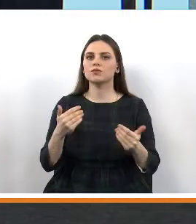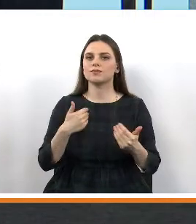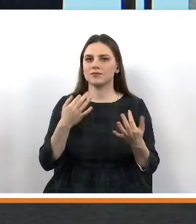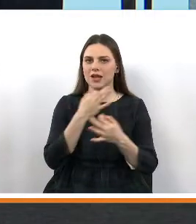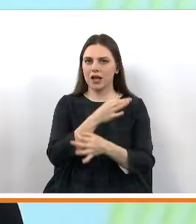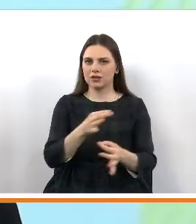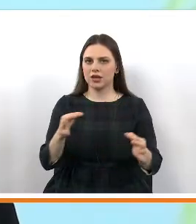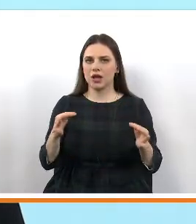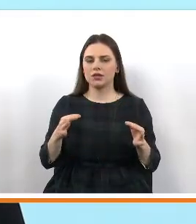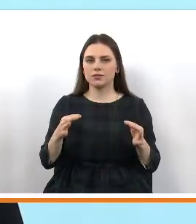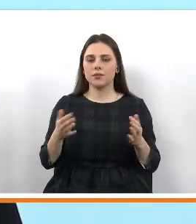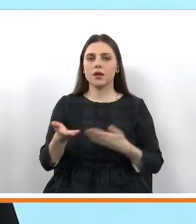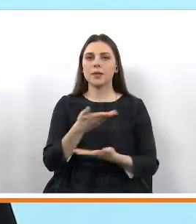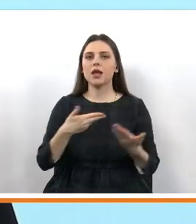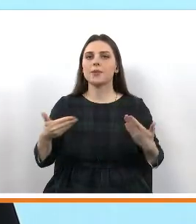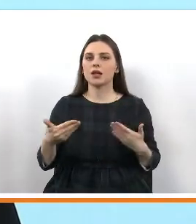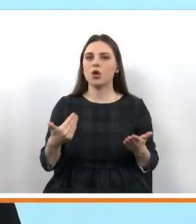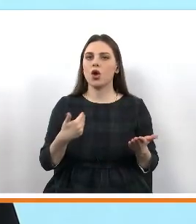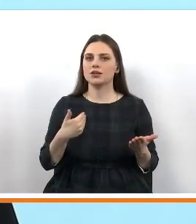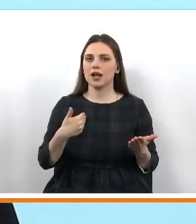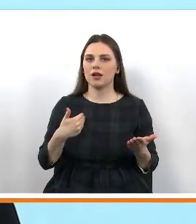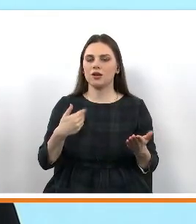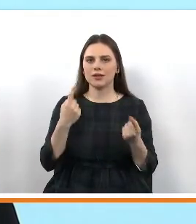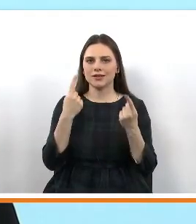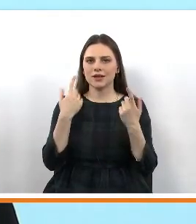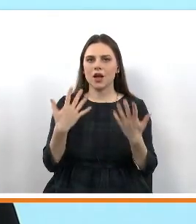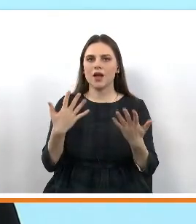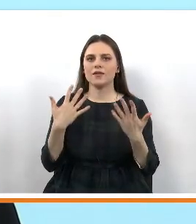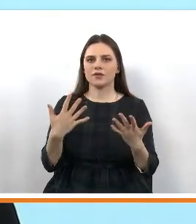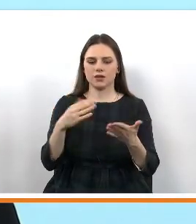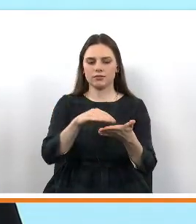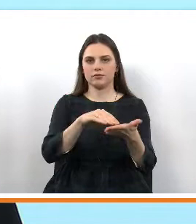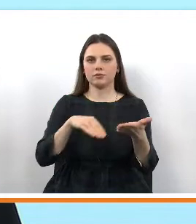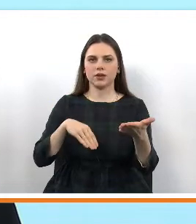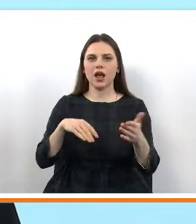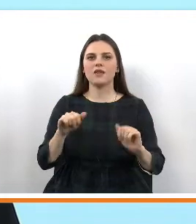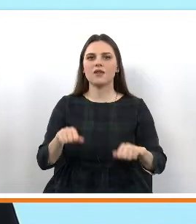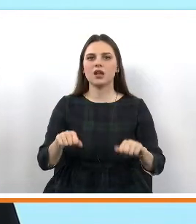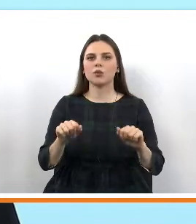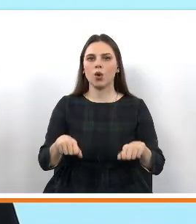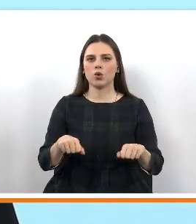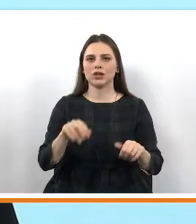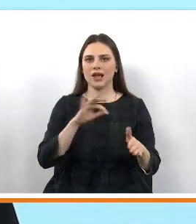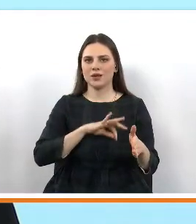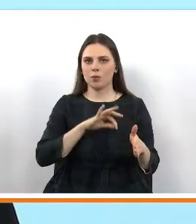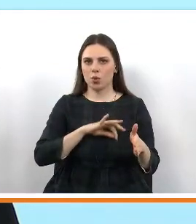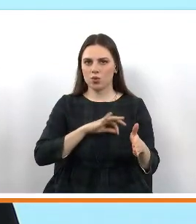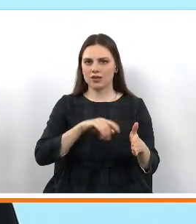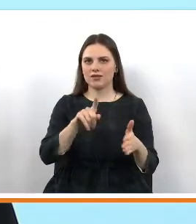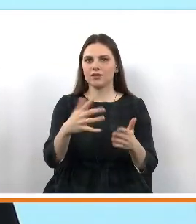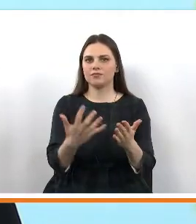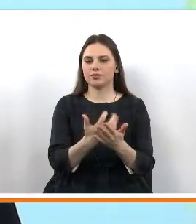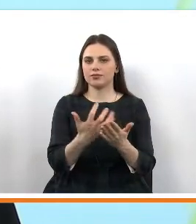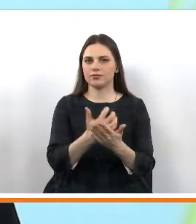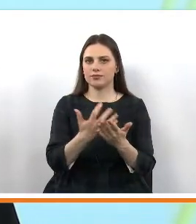мы бы хотели более явным образом прописать возможности по использованию дохода от целевого капитала на